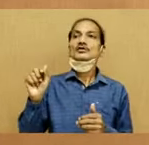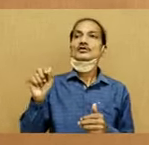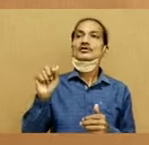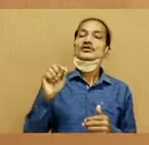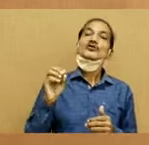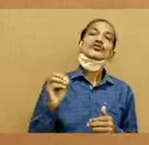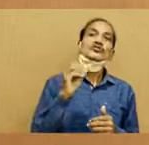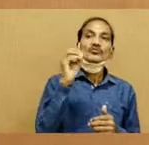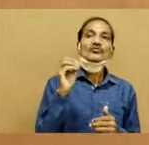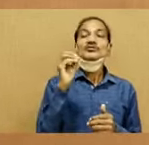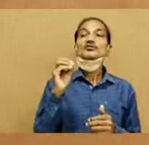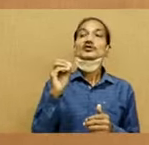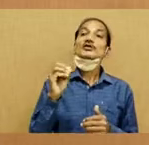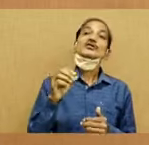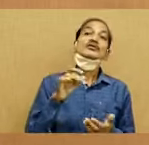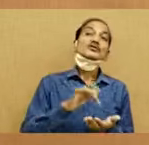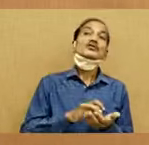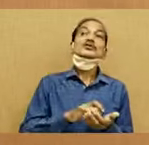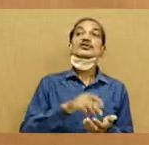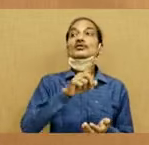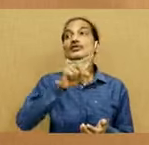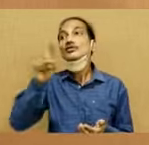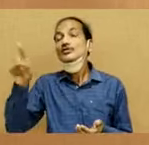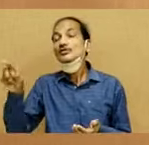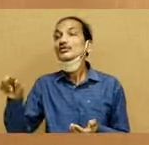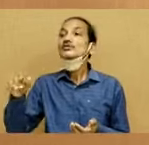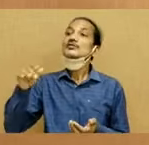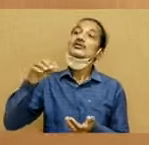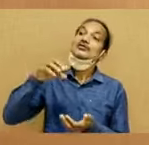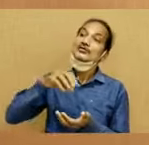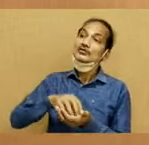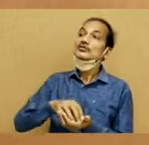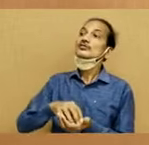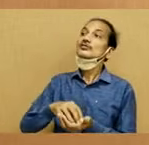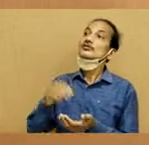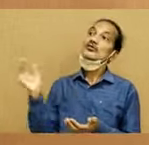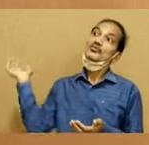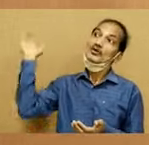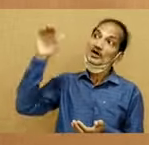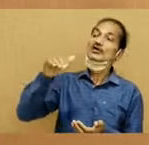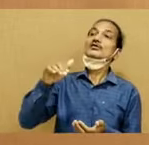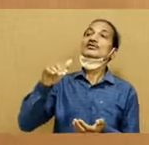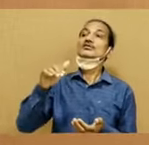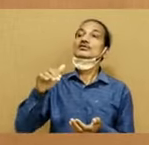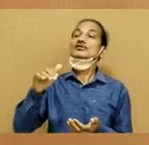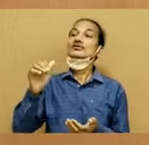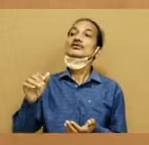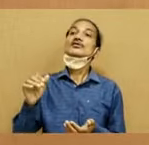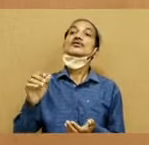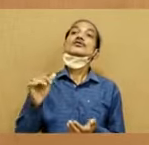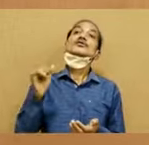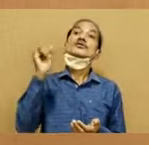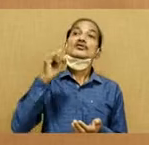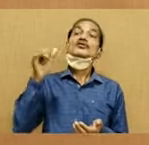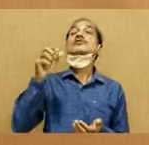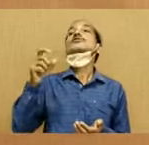ଓଡ଼ିଶାର ବିଭିନ୍ନ ସ୍ଥାନରେ ଅଟକି ରହିଥିବା ବାହାର ରାଜ୍ୟର 77,000 ଅତିଥି ଶ୍ରମଜୀବୀଙ୍କୁ